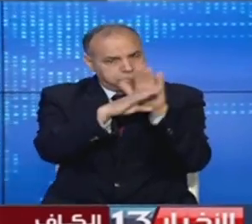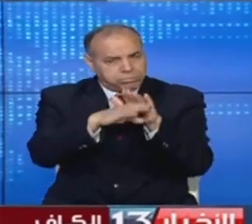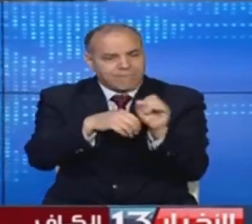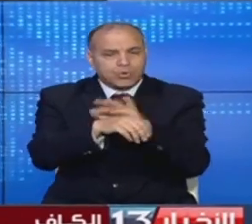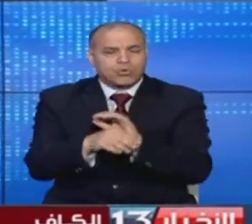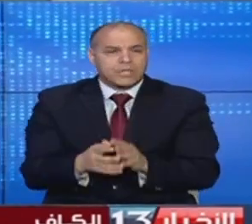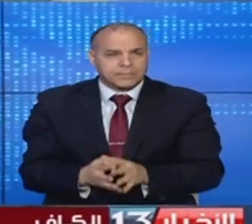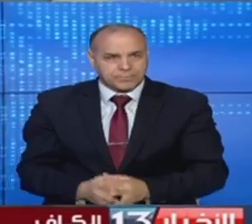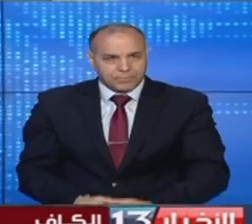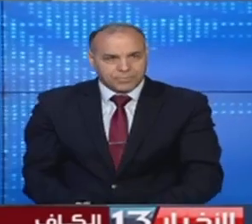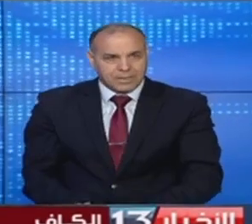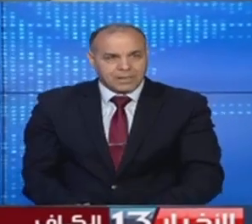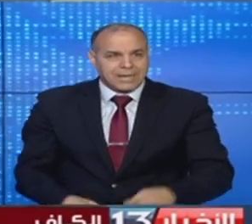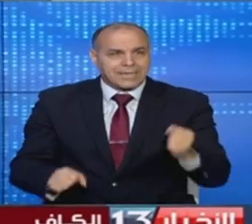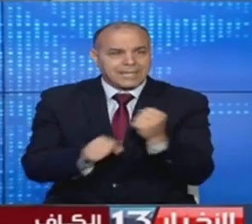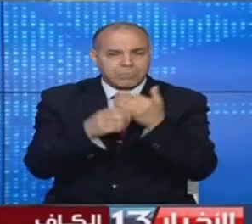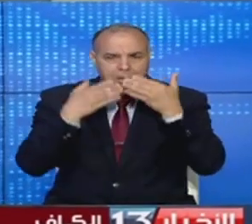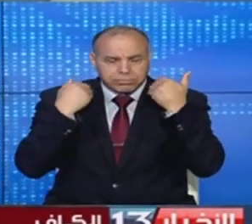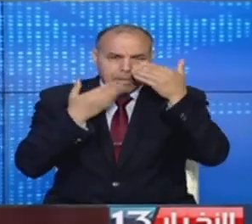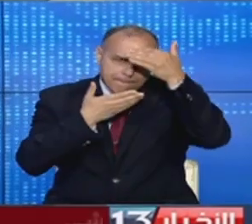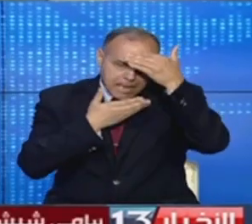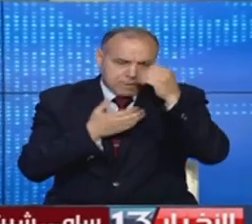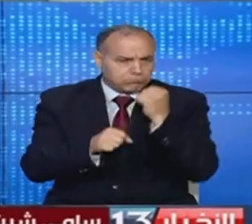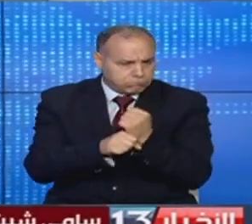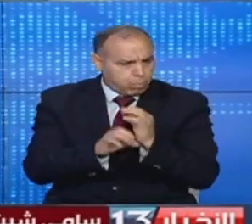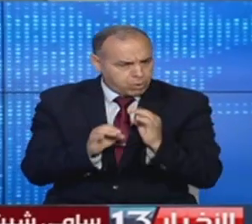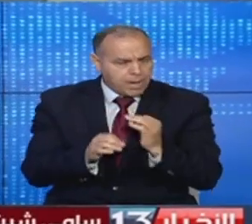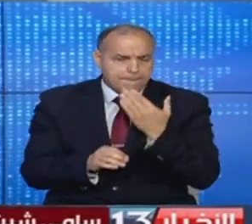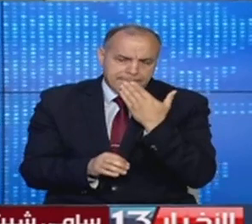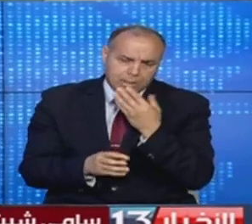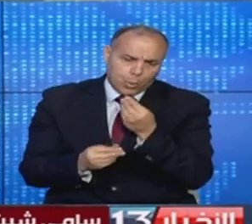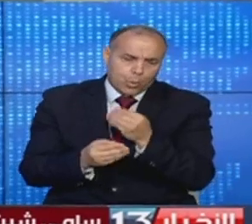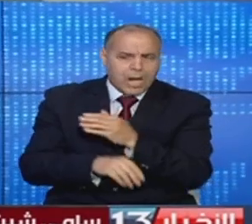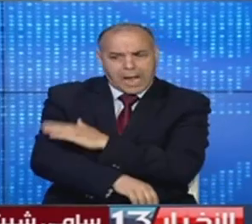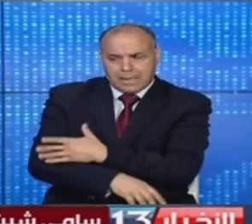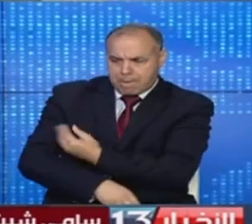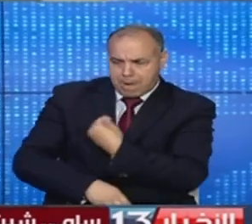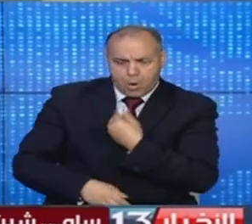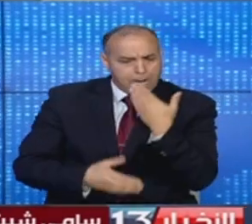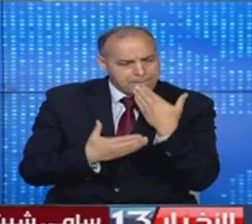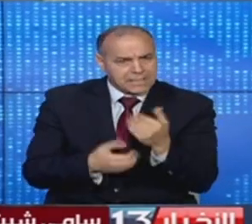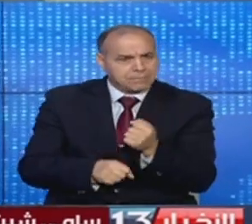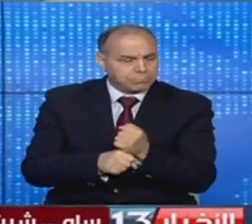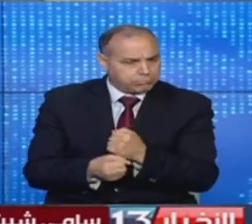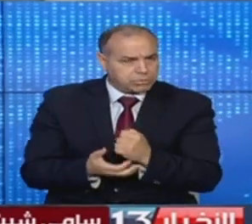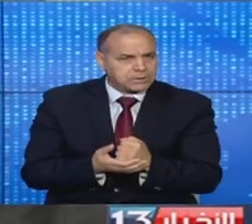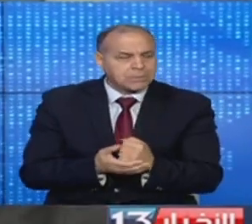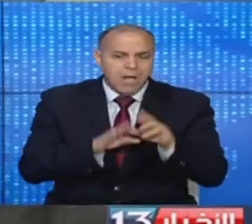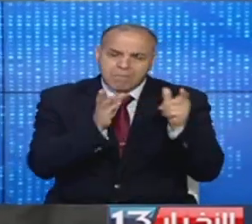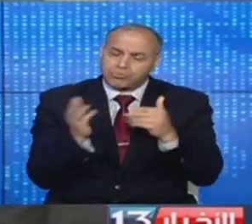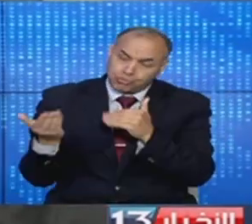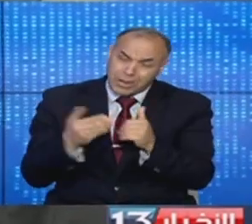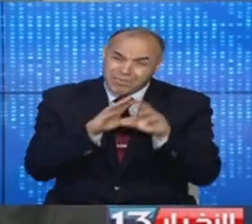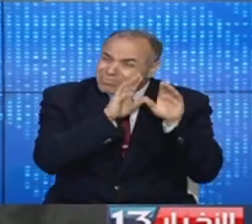فيروس كورونا نحن في الابادات اللي ماسك اه نشكر العمل المعنى الكل اللي هو رغم الحجر وجوه